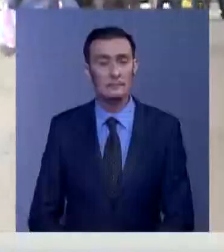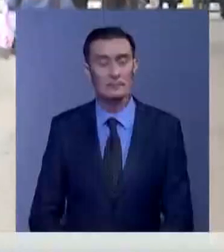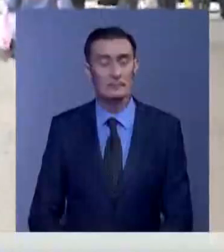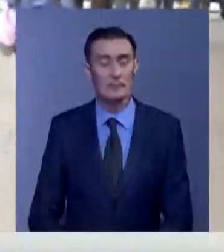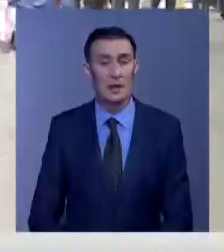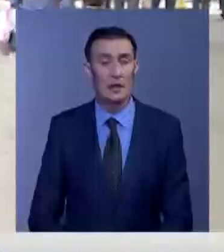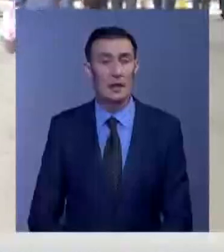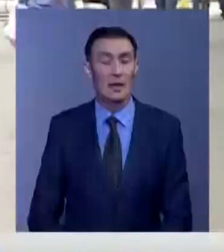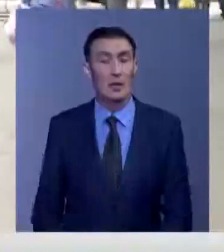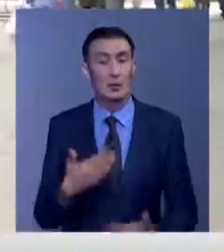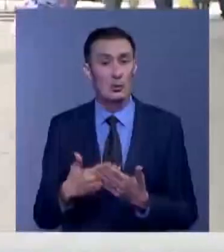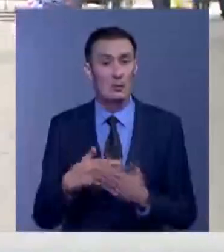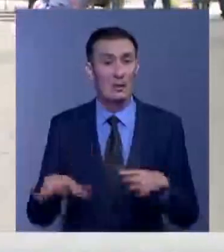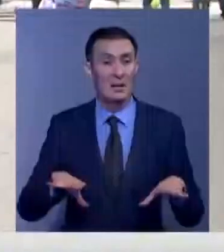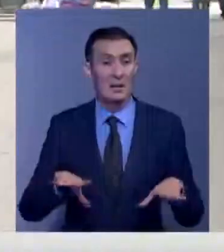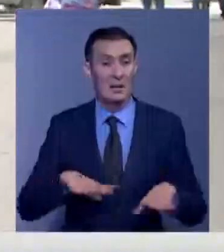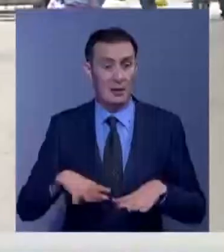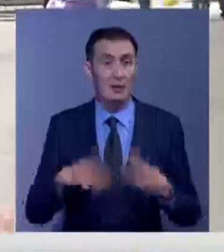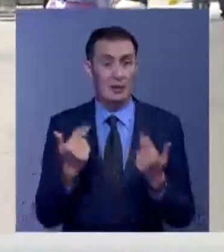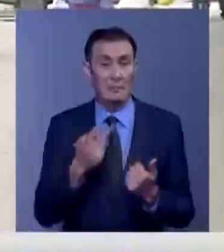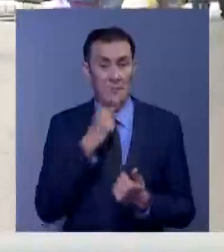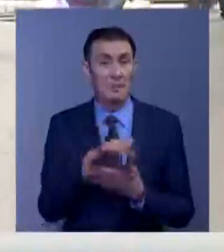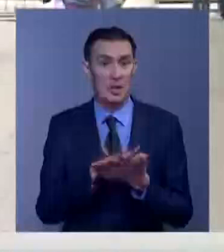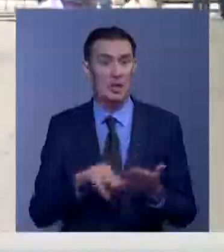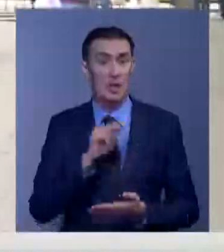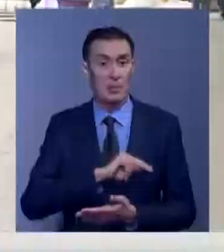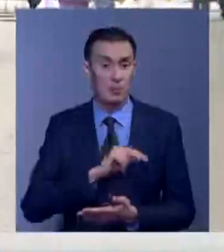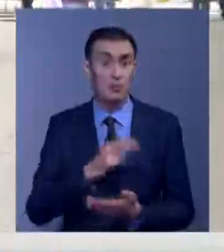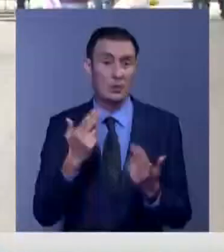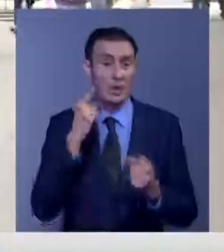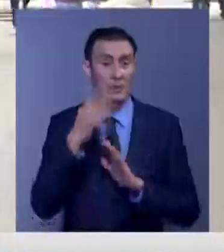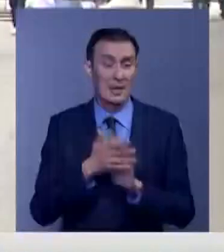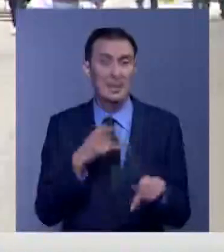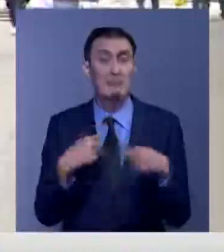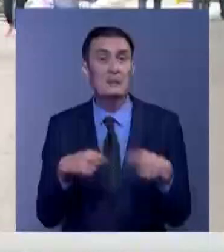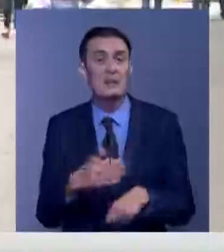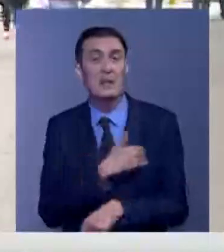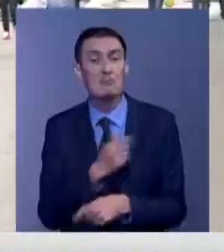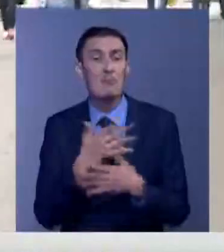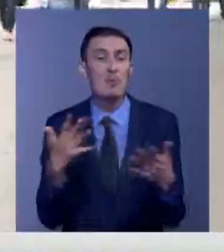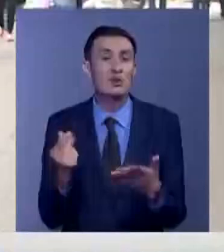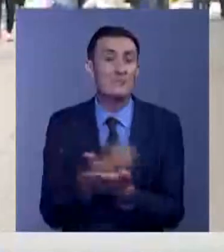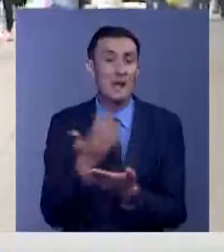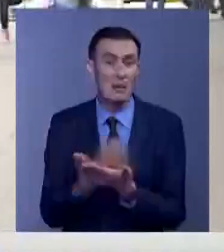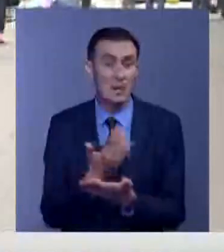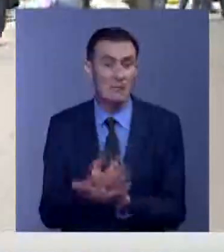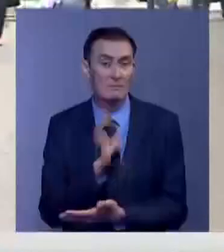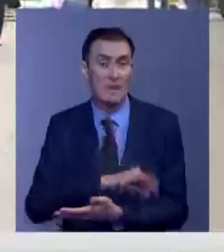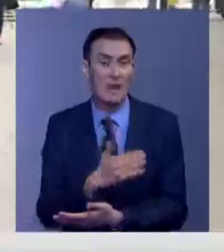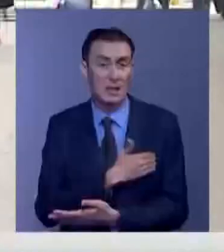Ну вот, к слову, рынок действительно продолжает работать. Это, с одной стороны, понятно, предприниматели хотят как можно больше заработать.